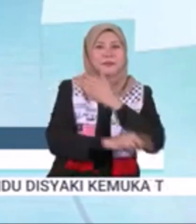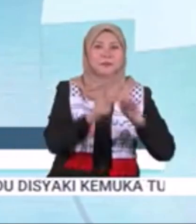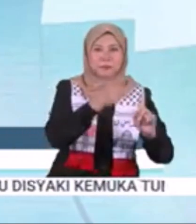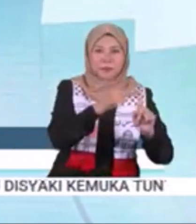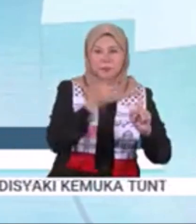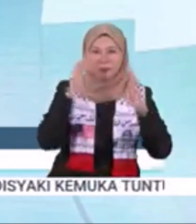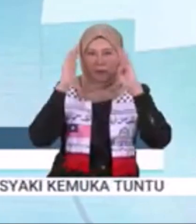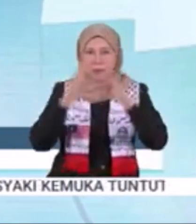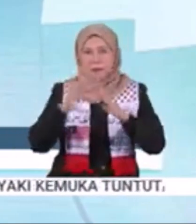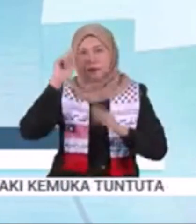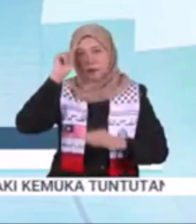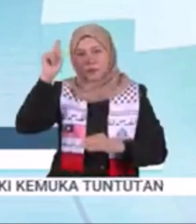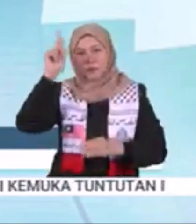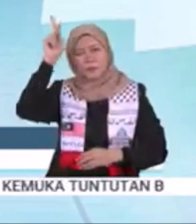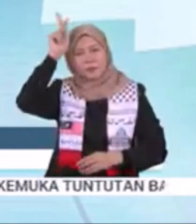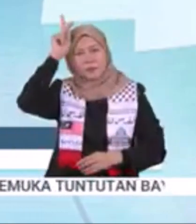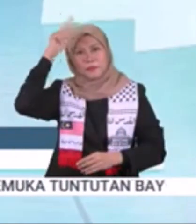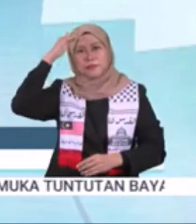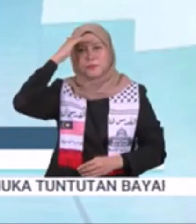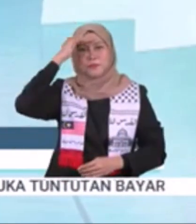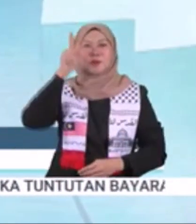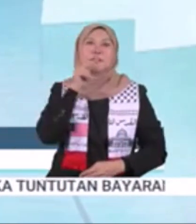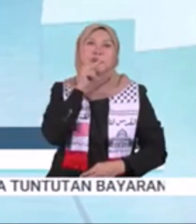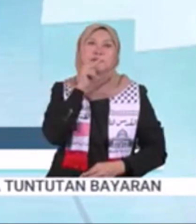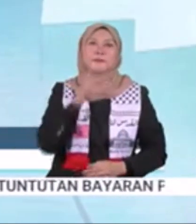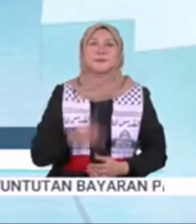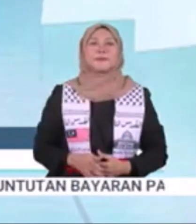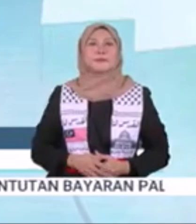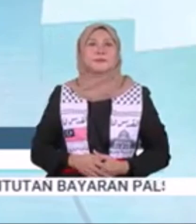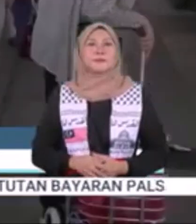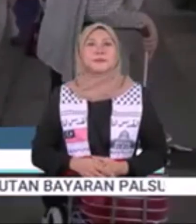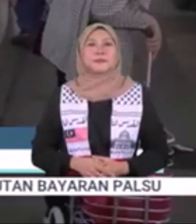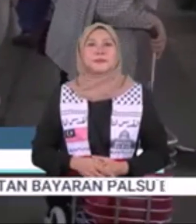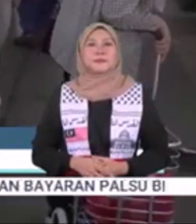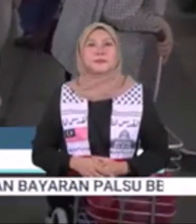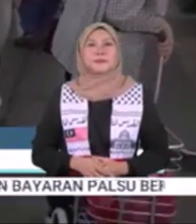Pinang, Pahang, Terengganu, Kelantan, Johor dan Kedah.